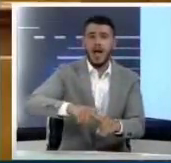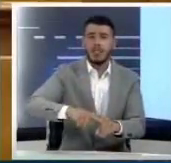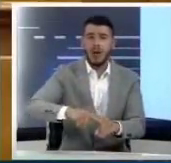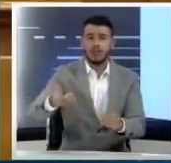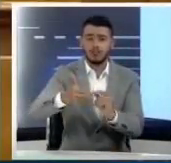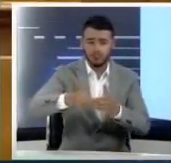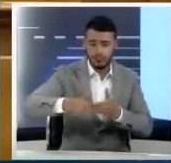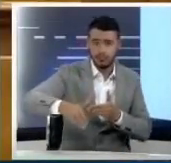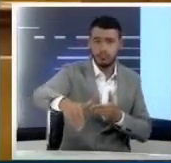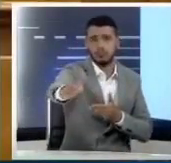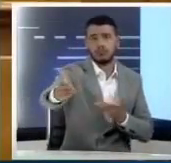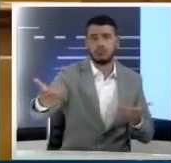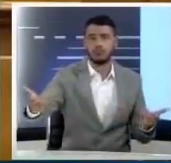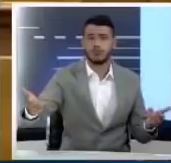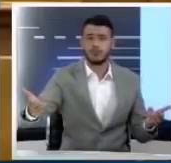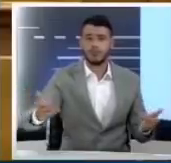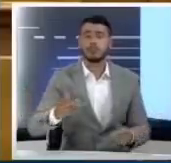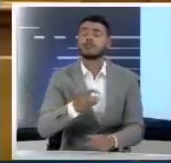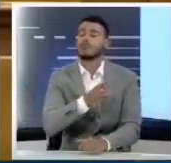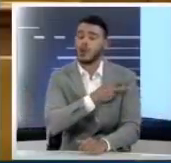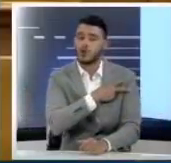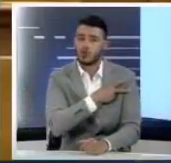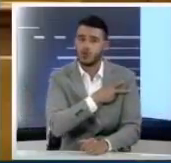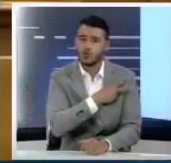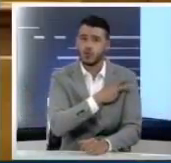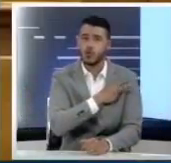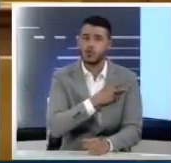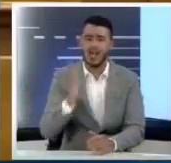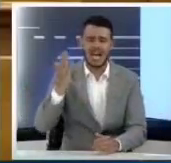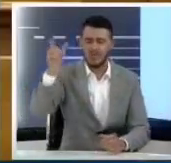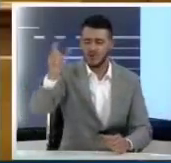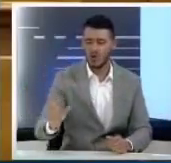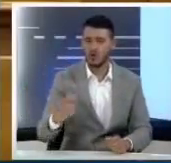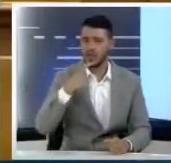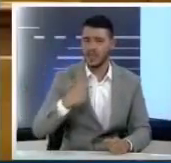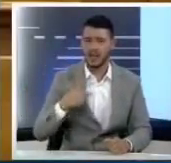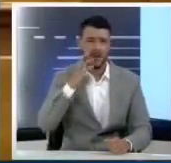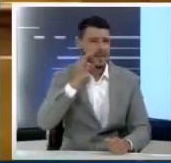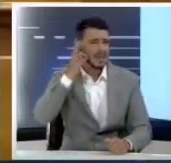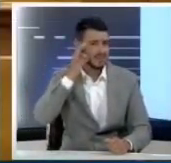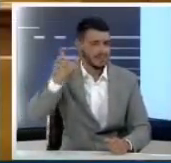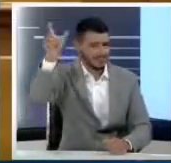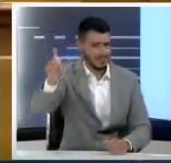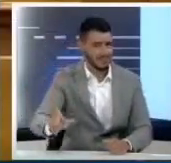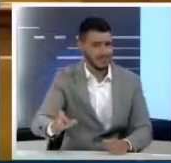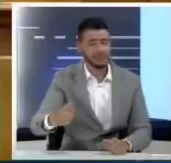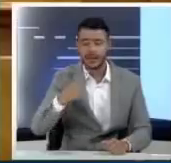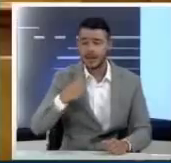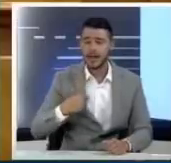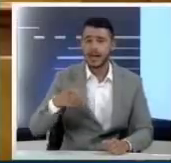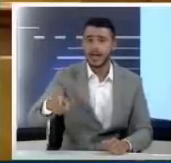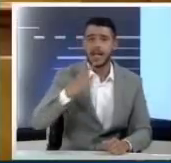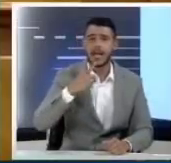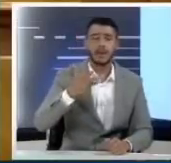μακροπρόθεσμα, τι γίνεται? Σωστά είπε κάποιος ότι δεν πήραμε, η κυρία Γεννηματά νομίζω, ότι δεν πήραμε το